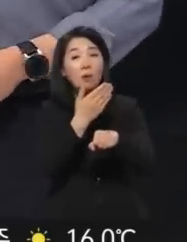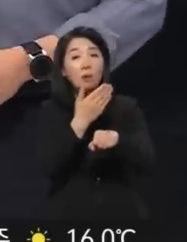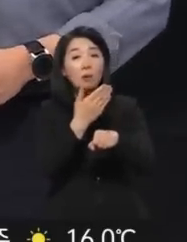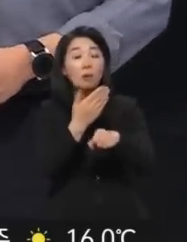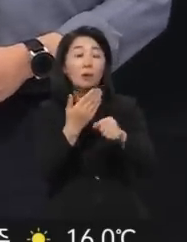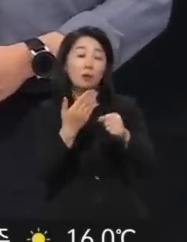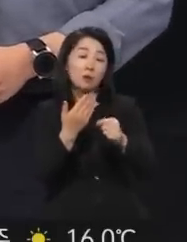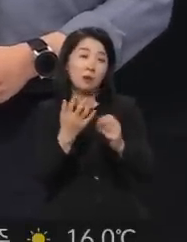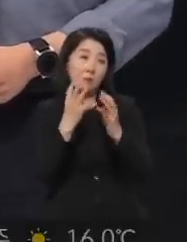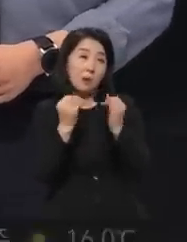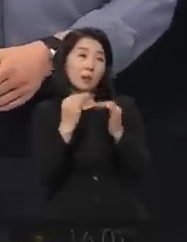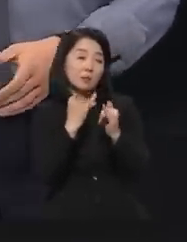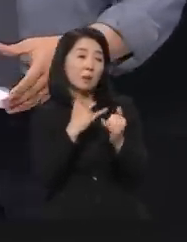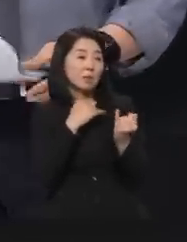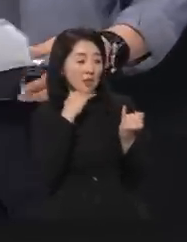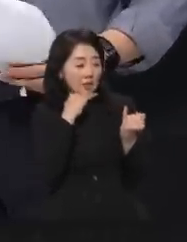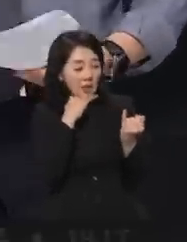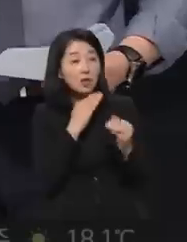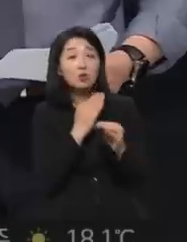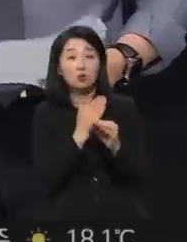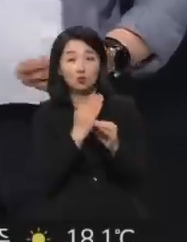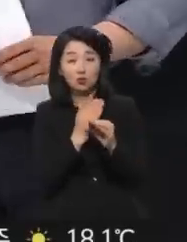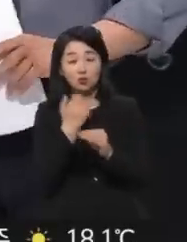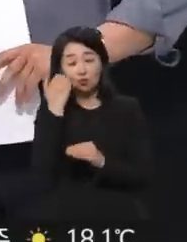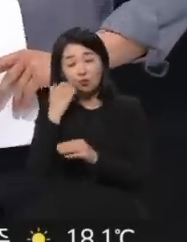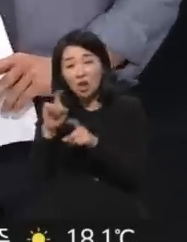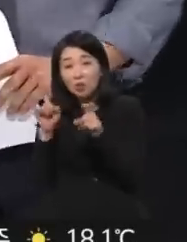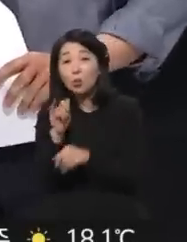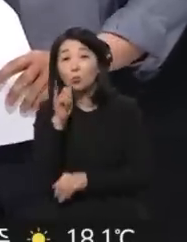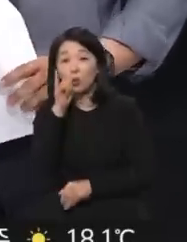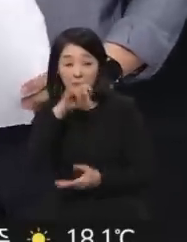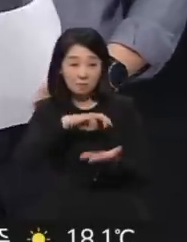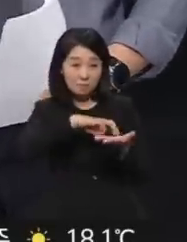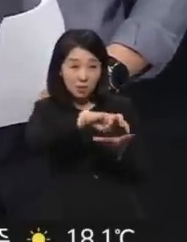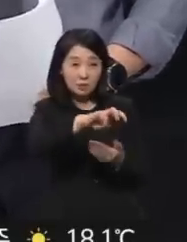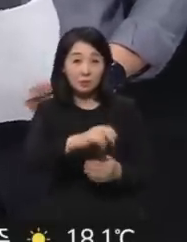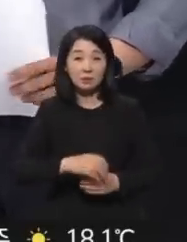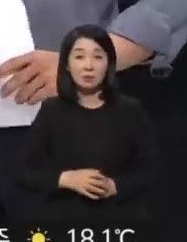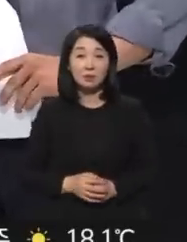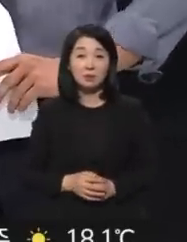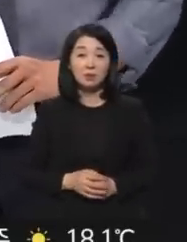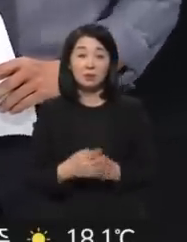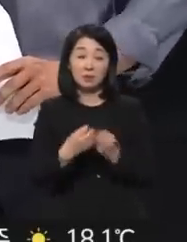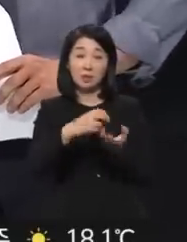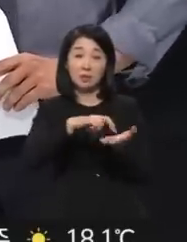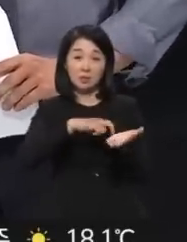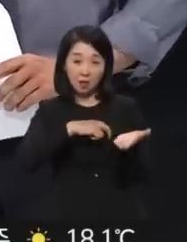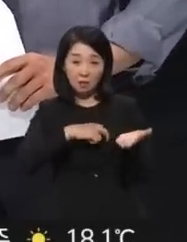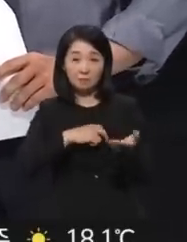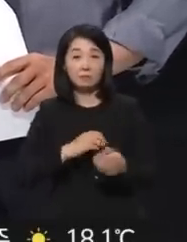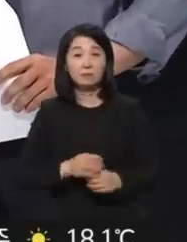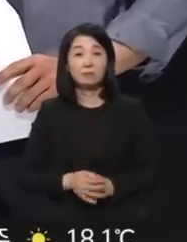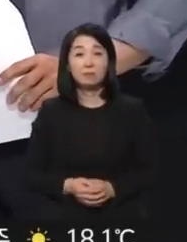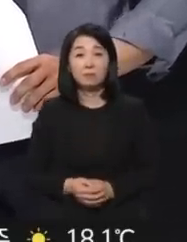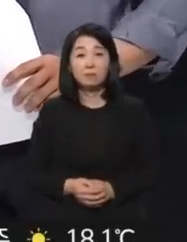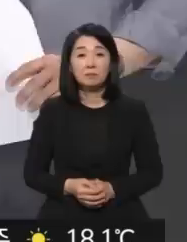땡땡 씨를 기다리고 있습니다. 누군가는 떨고 있겠지만 이란 짧은 메시지입니다. 그러자 돌아온 첼리스트의 답변 바로